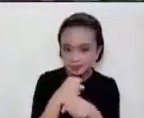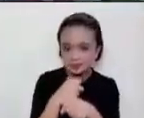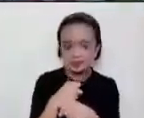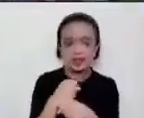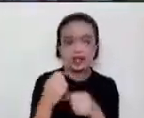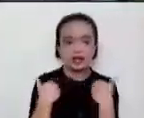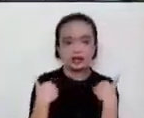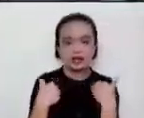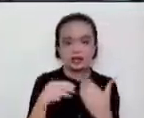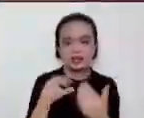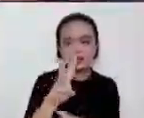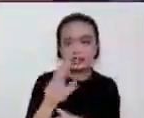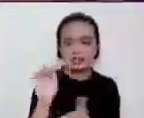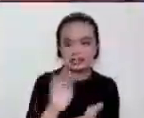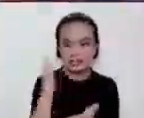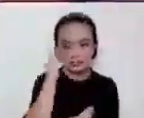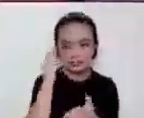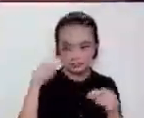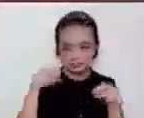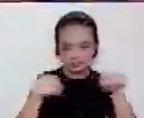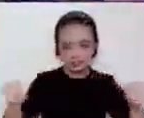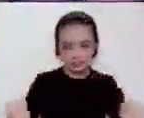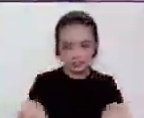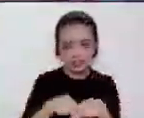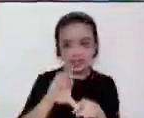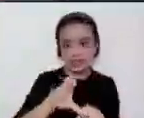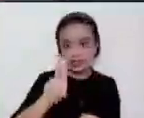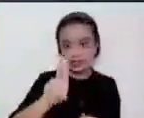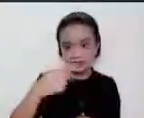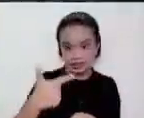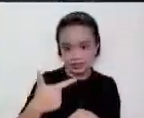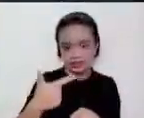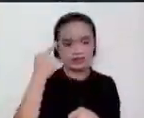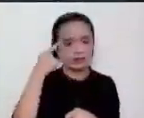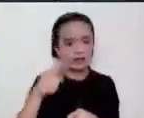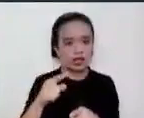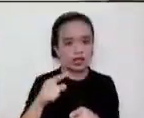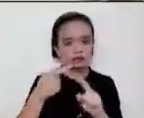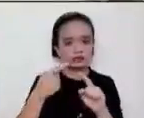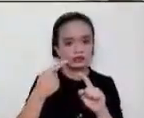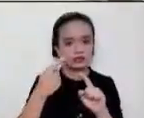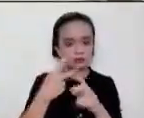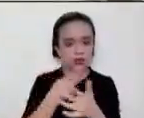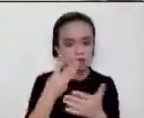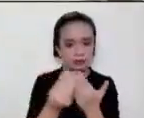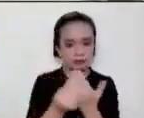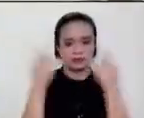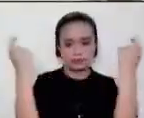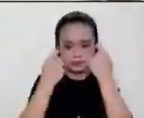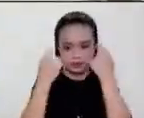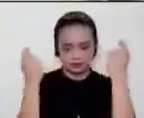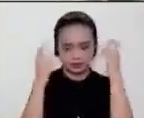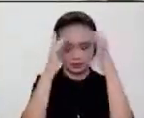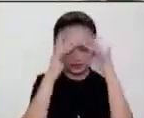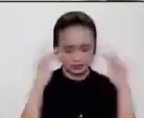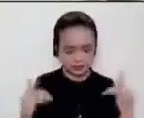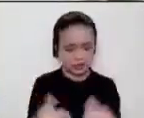making contest sa mismong programa ng kapistahan. Gusto kong maipakita na ang mga tao